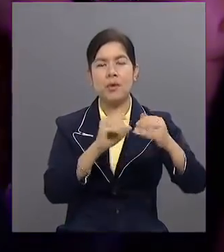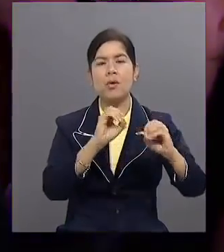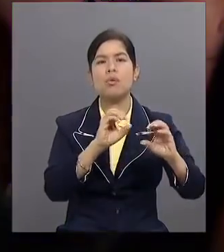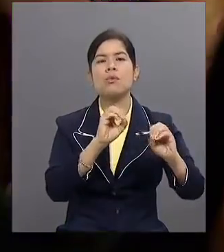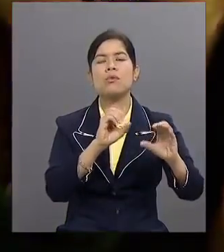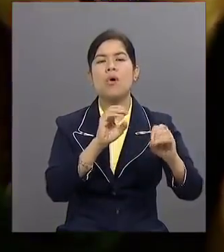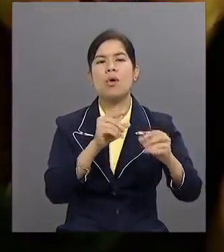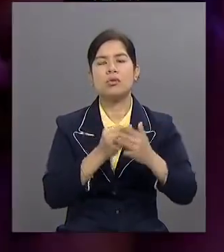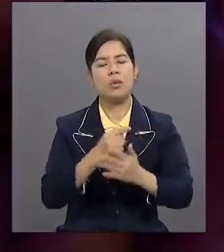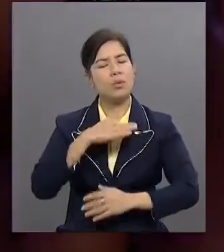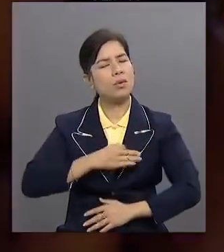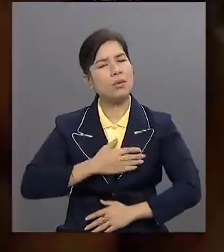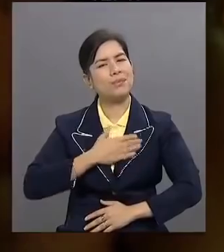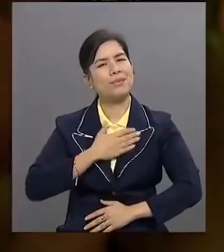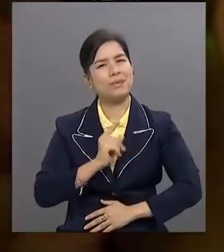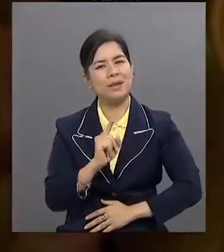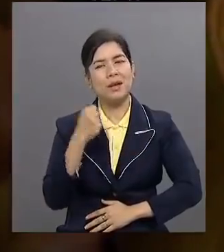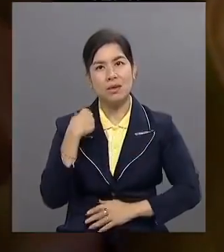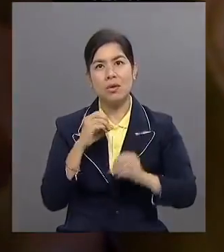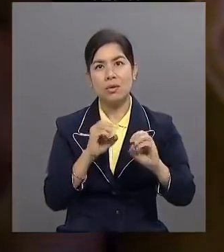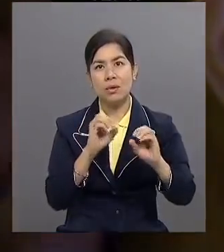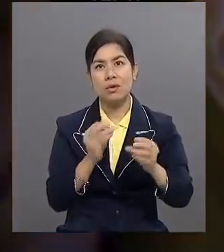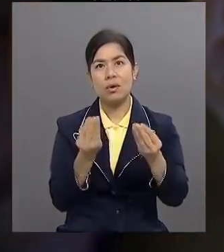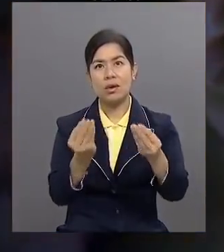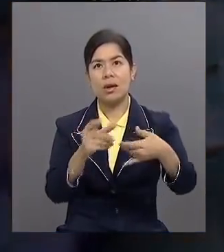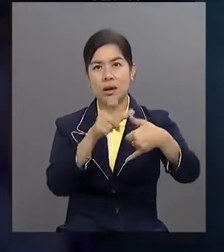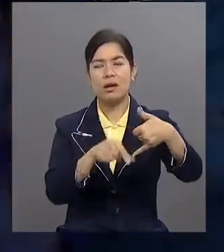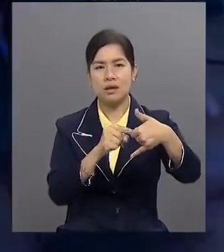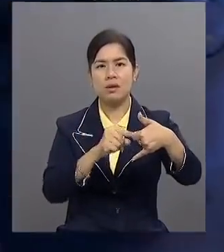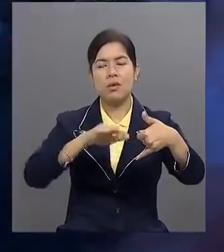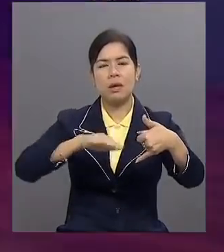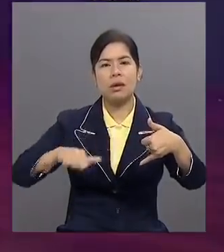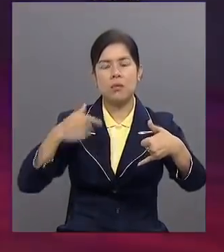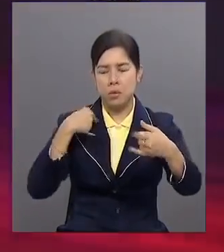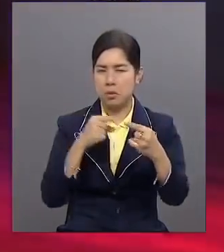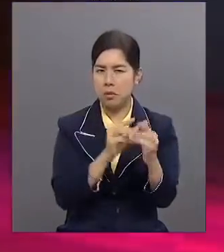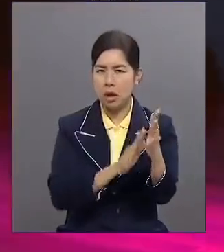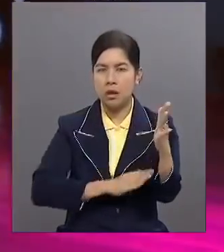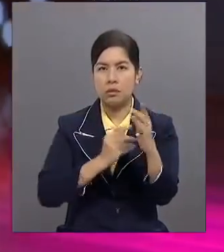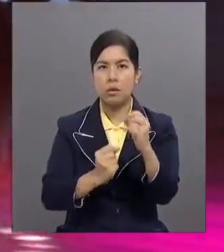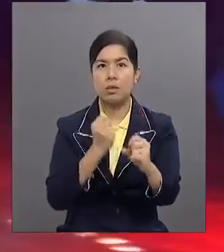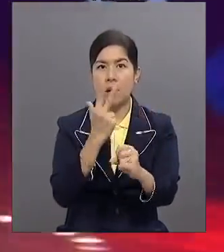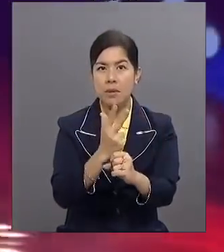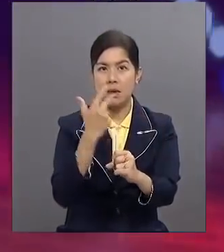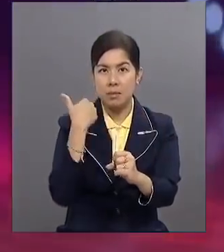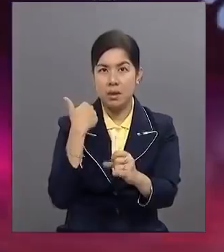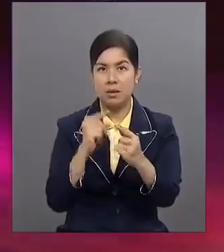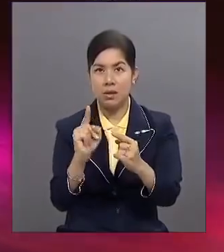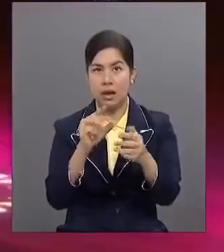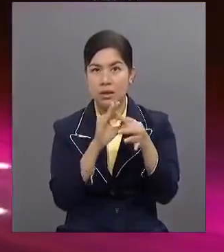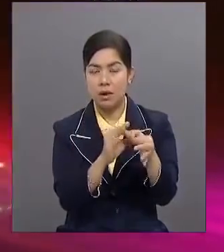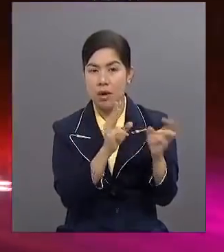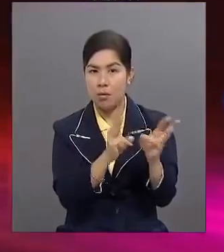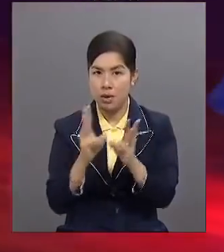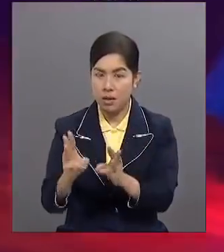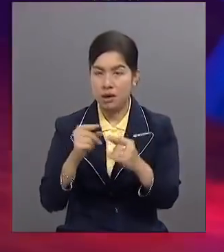ป่าปลื้มที่สุดค่ะเพราะสอนร้องเพลงให้น้องพีเคเคี่ยวเข็นกันมา3ปีเป้าหมายสำคัญนอกจากถ่ายทอดเทคนิคการร้อง